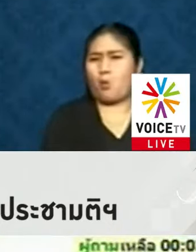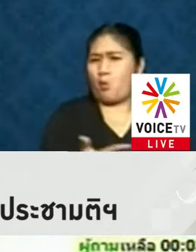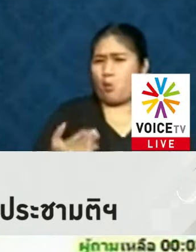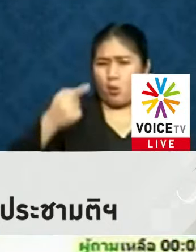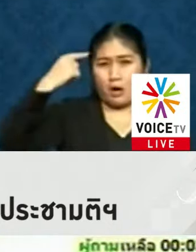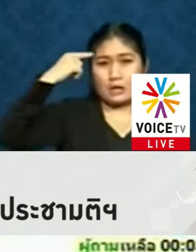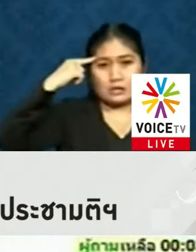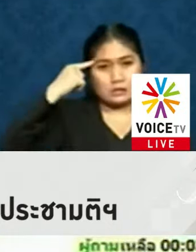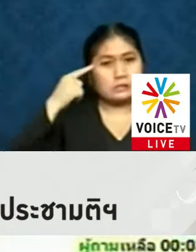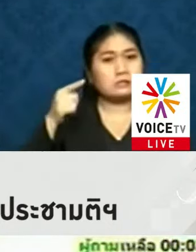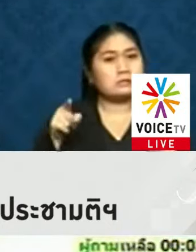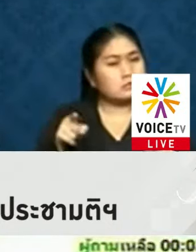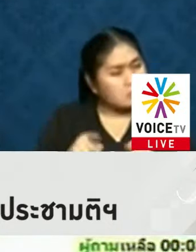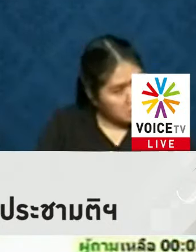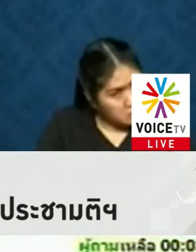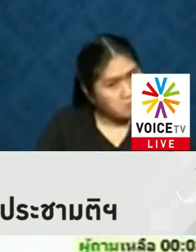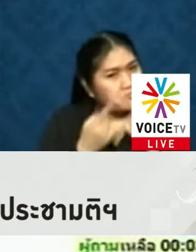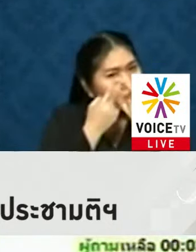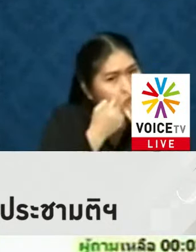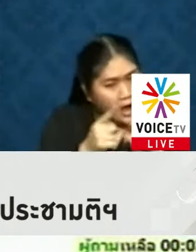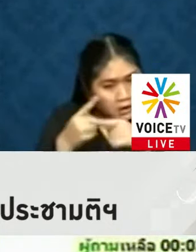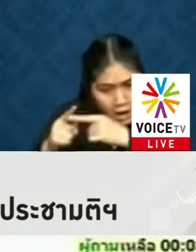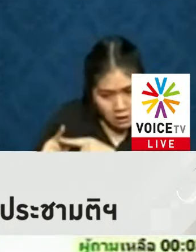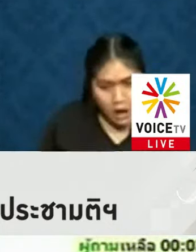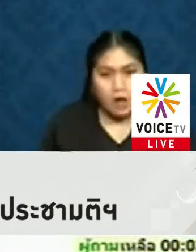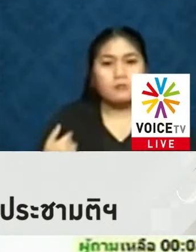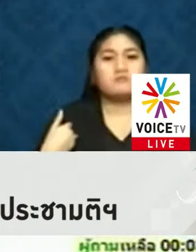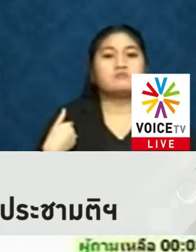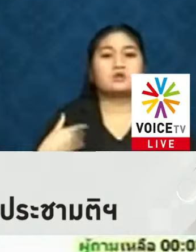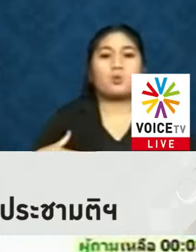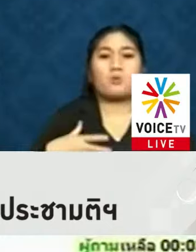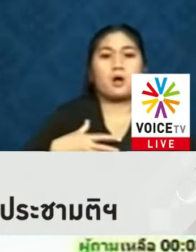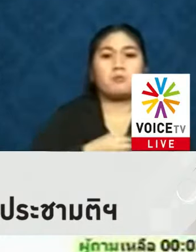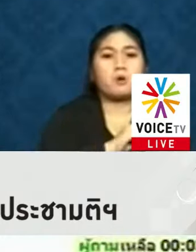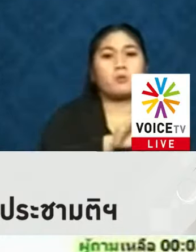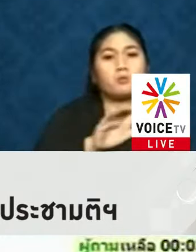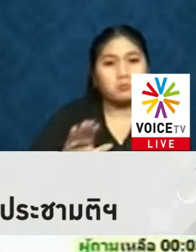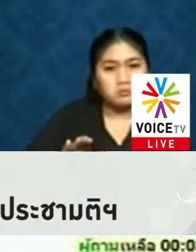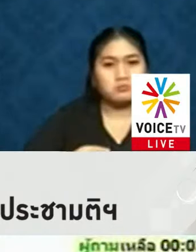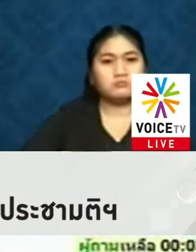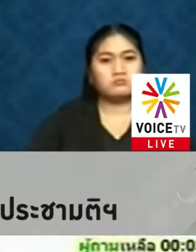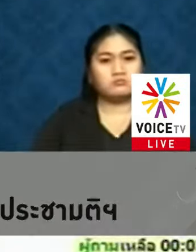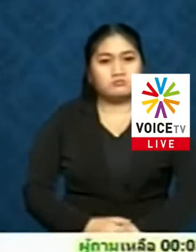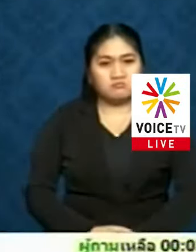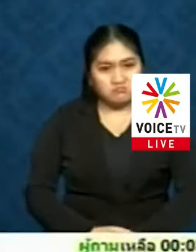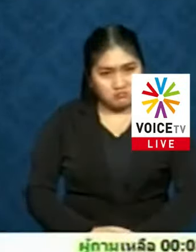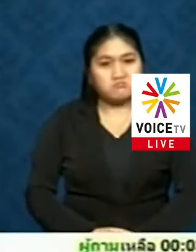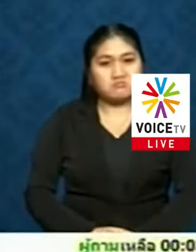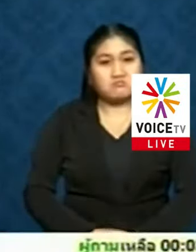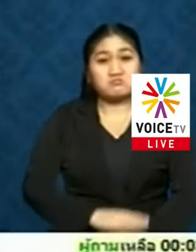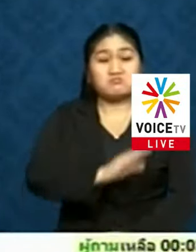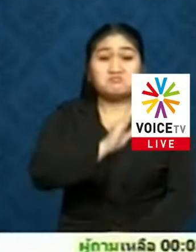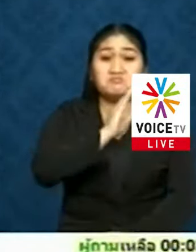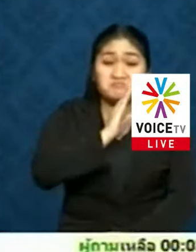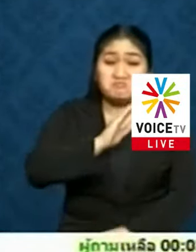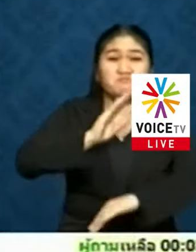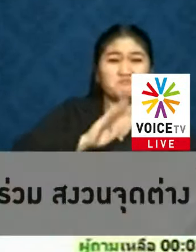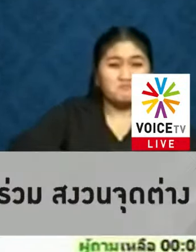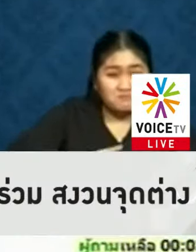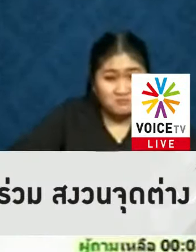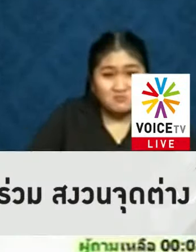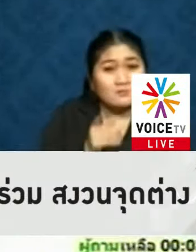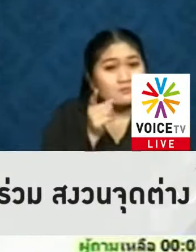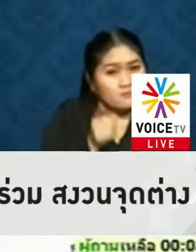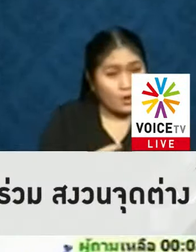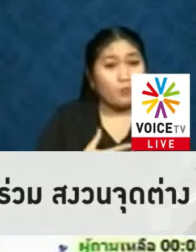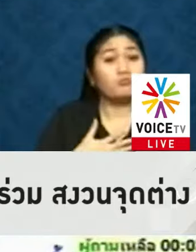ป็นความเห็นที่แตกต่างจากท่านจากพรรคการเมืองของท่านนะครับเพราะนั้นถ้าจะชวนจริงๆผมต้องเป็นคนชวนท่าน